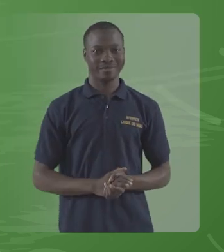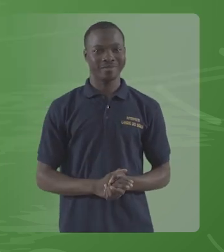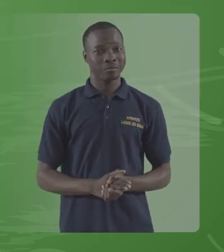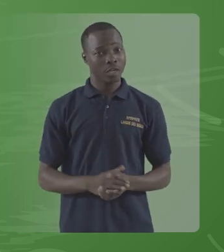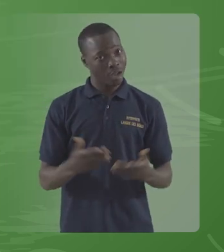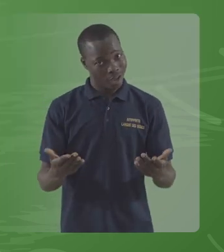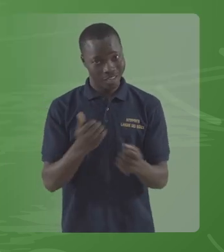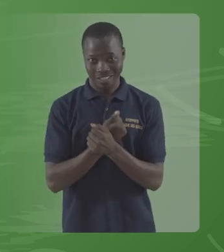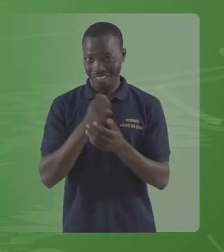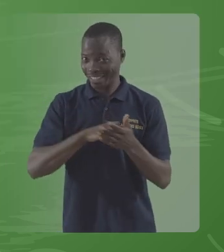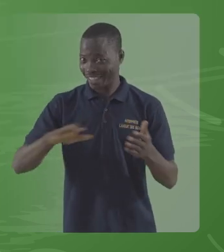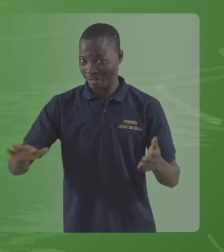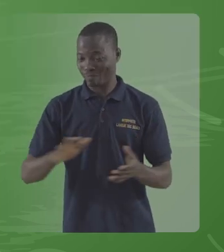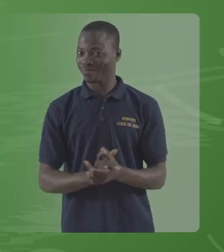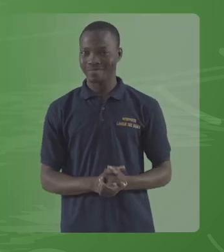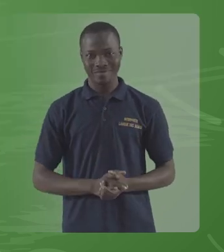Chers élèves,